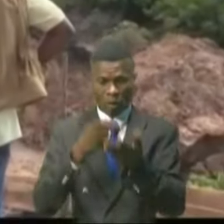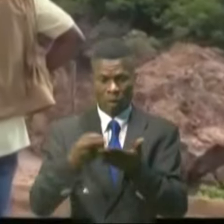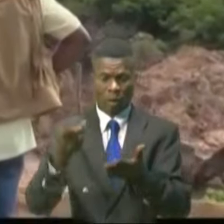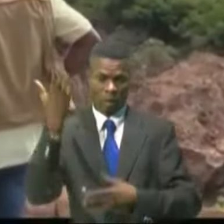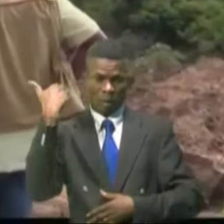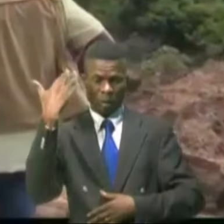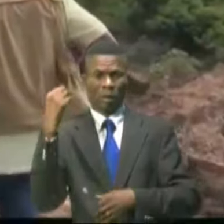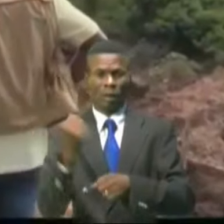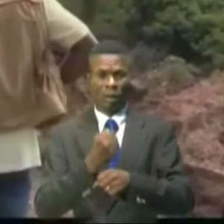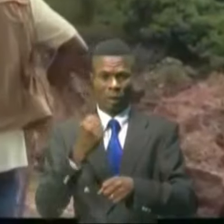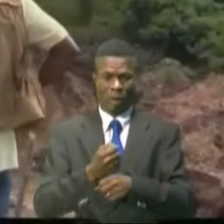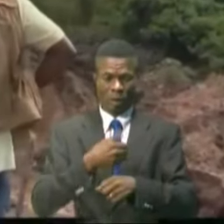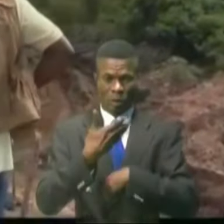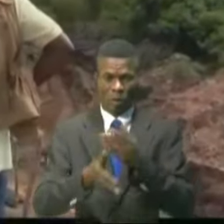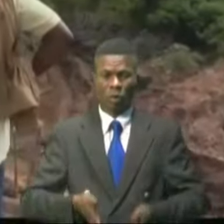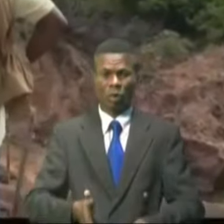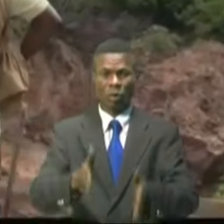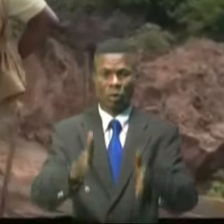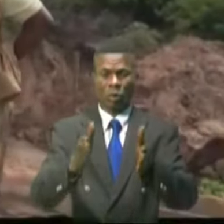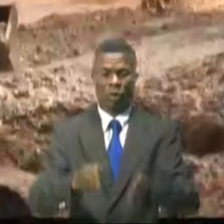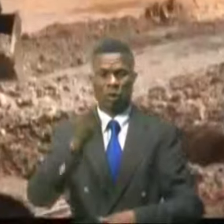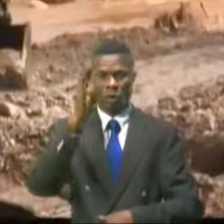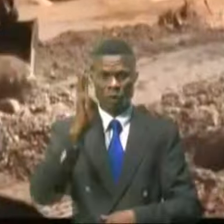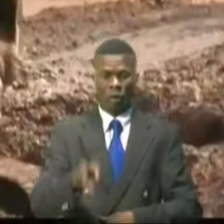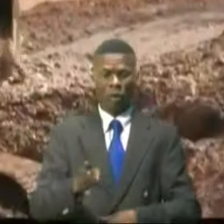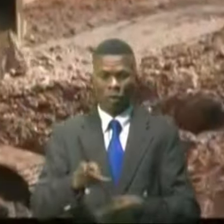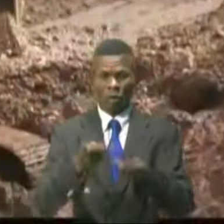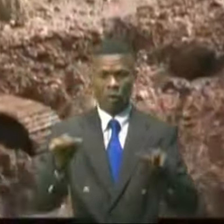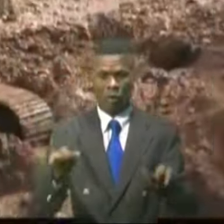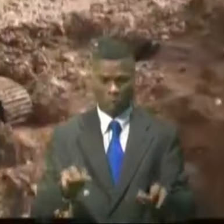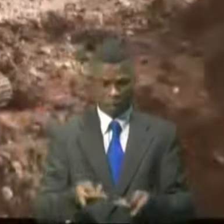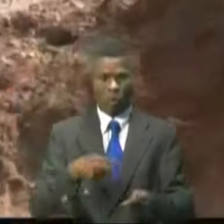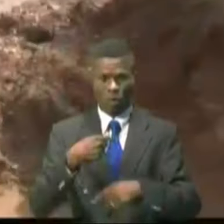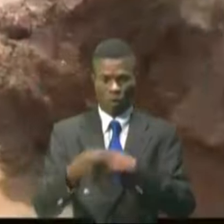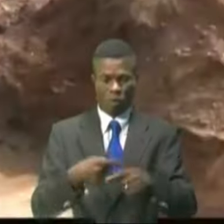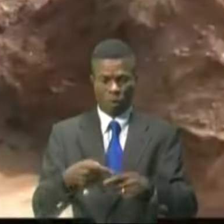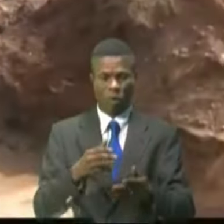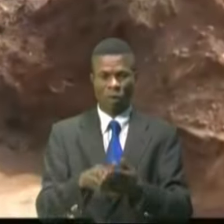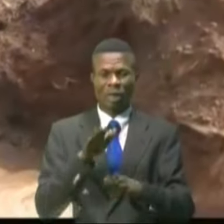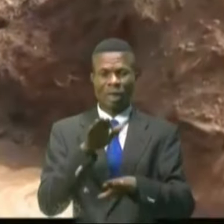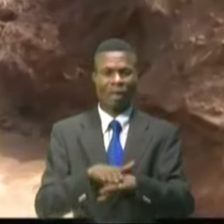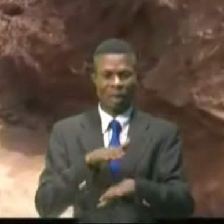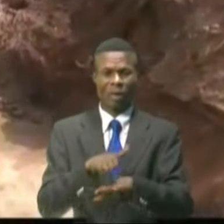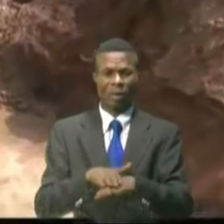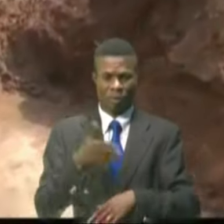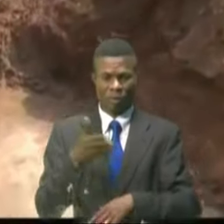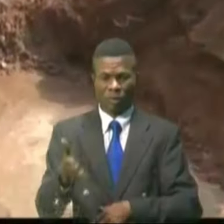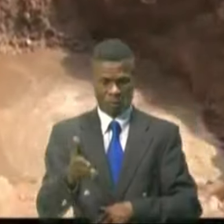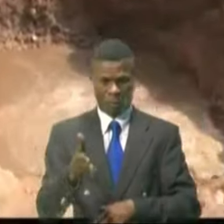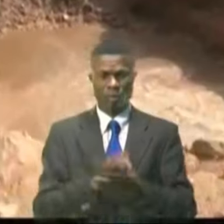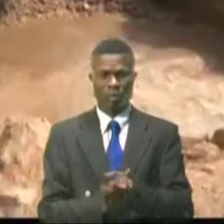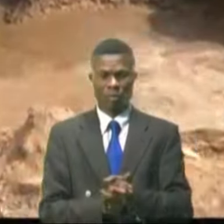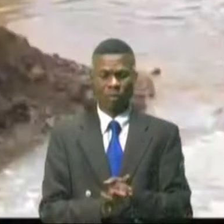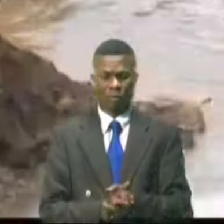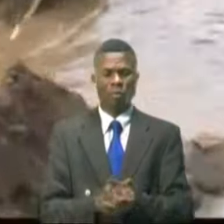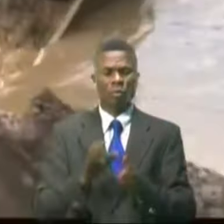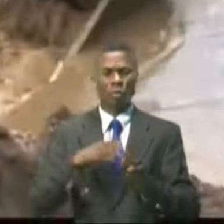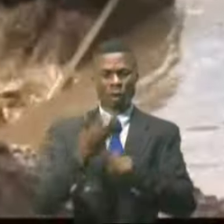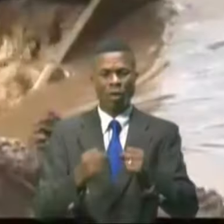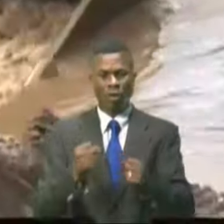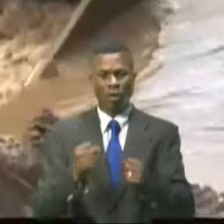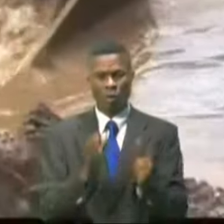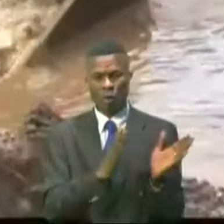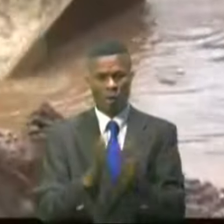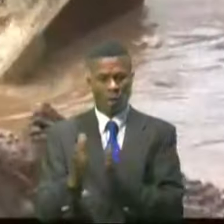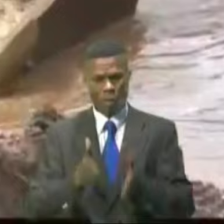les travaux sur les trois chantiers déjà démarrés, à part le pont Kavugu-Vugu, où l'Office de route se mobilise pour arranger